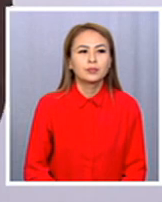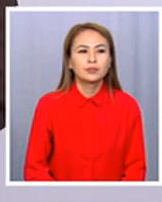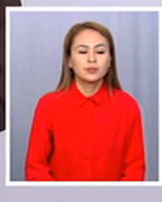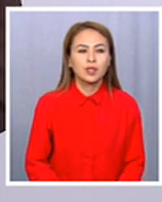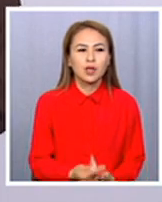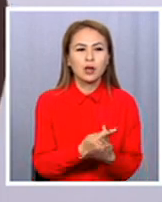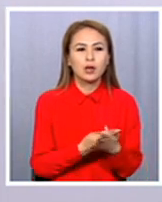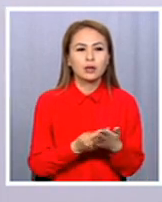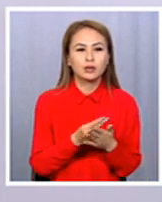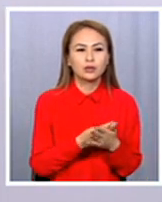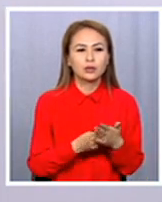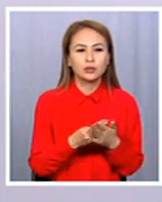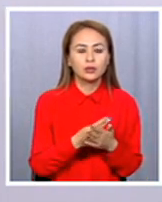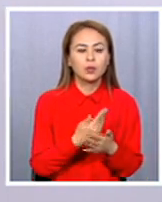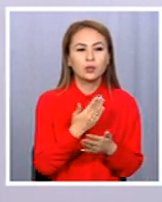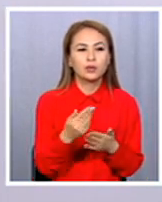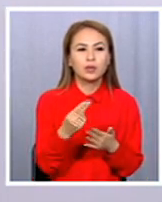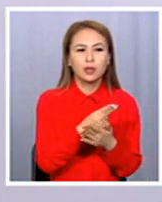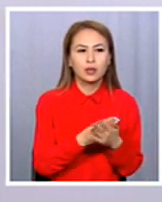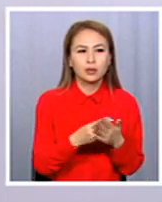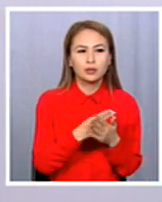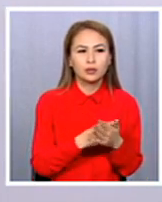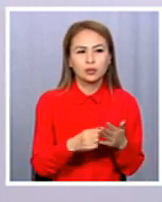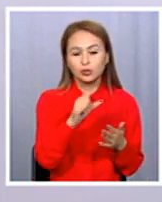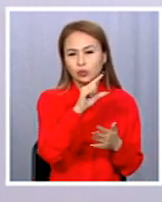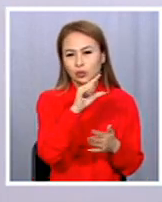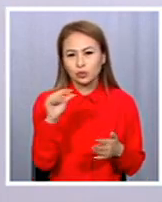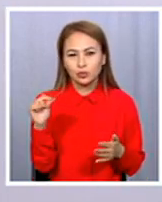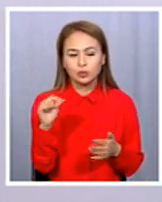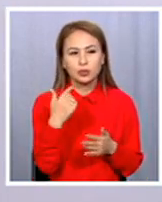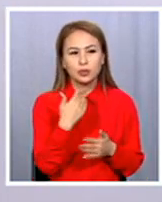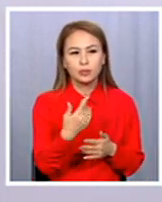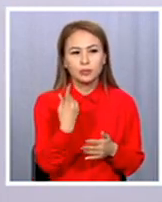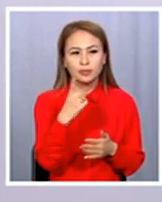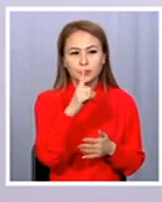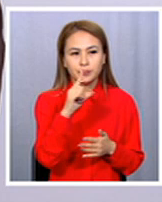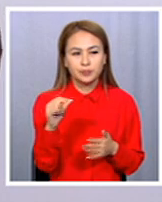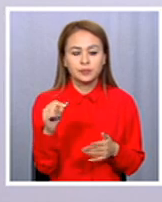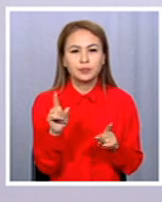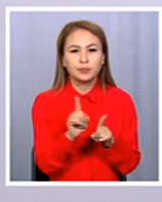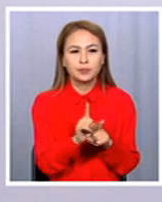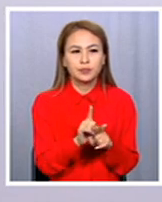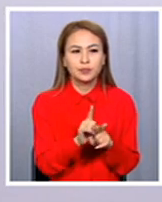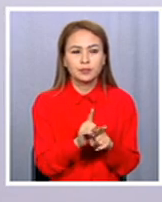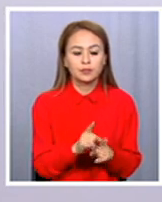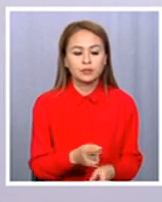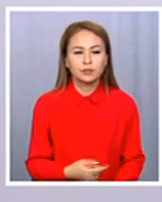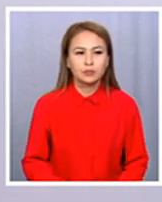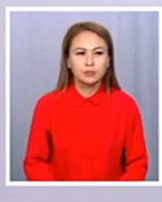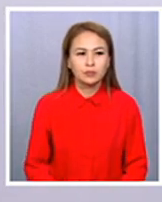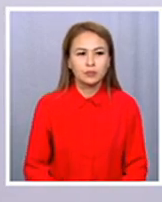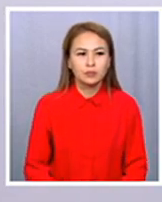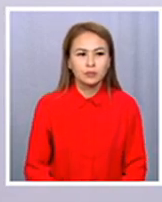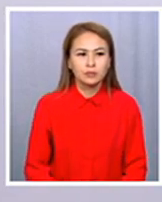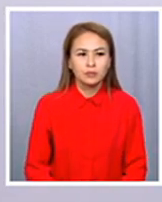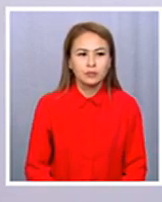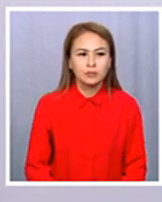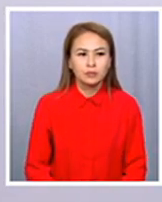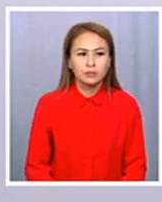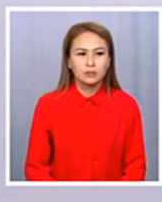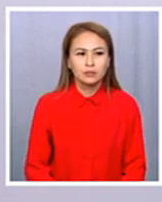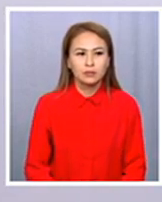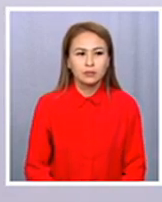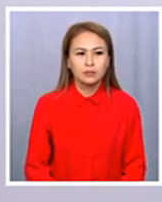қарындаш. Осы қарындаштың ұшы бізге бір бұрышты көрсетіп тұр. Мінекей болар. Мына бұрыш бойынша біз